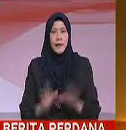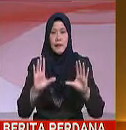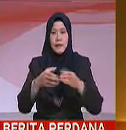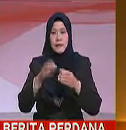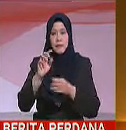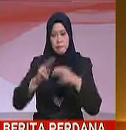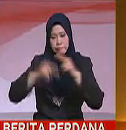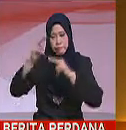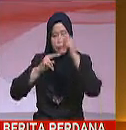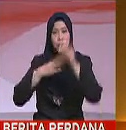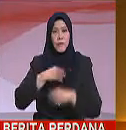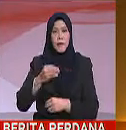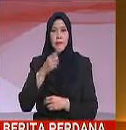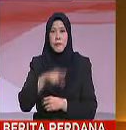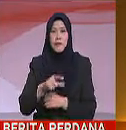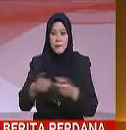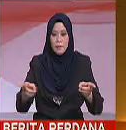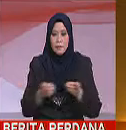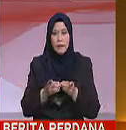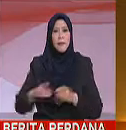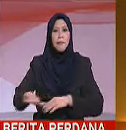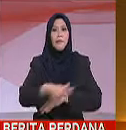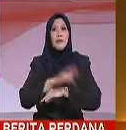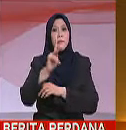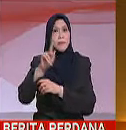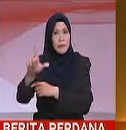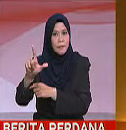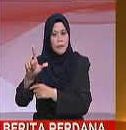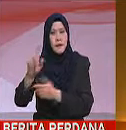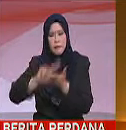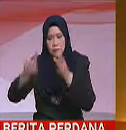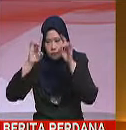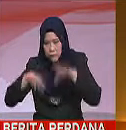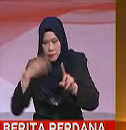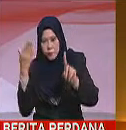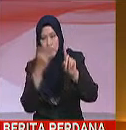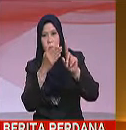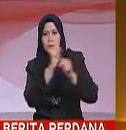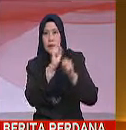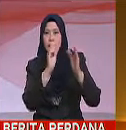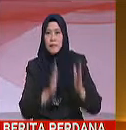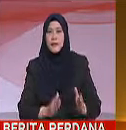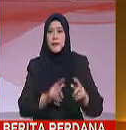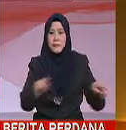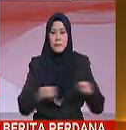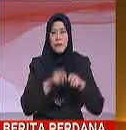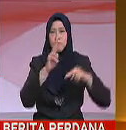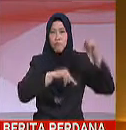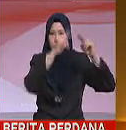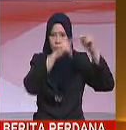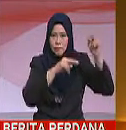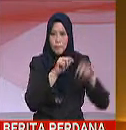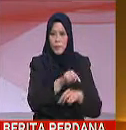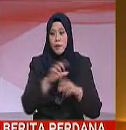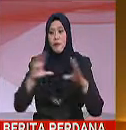Kluster Tapak Bina Putih Lama melibatkan daerah Lembah Pantai Kuala Lumpur, hasil saringan bersasar ke atas pekerja di sebuah tapak binaan.